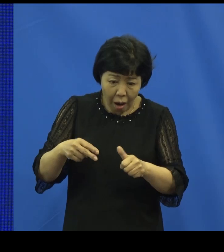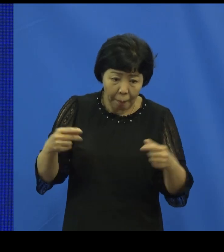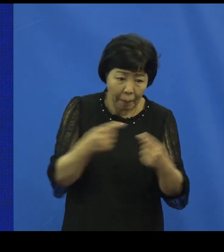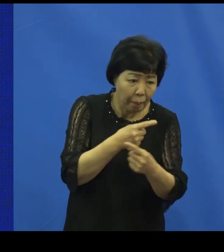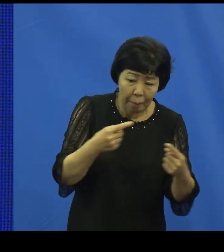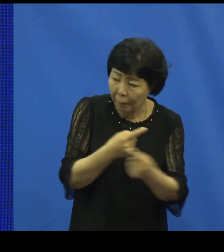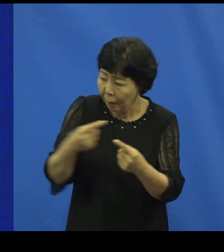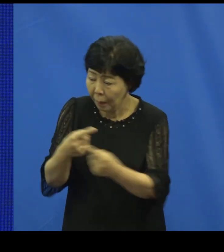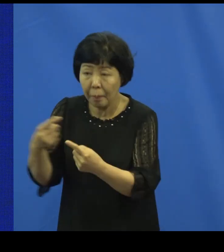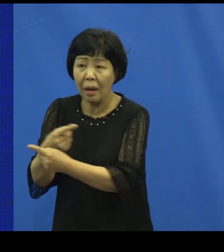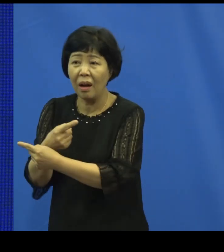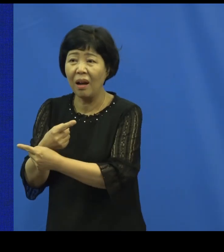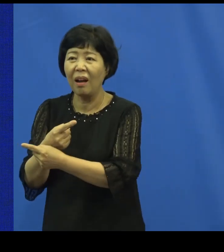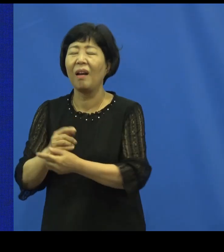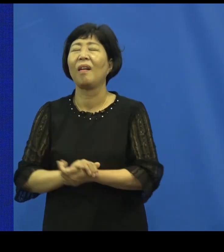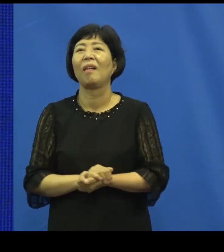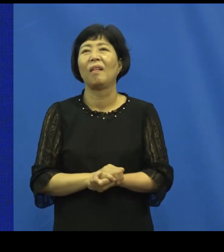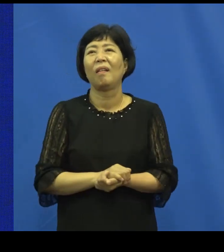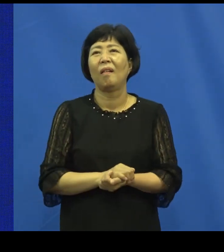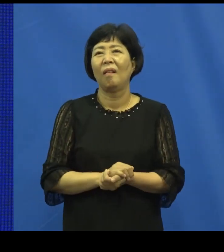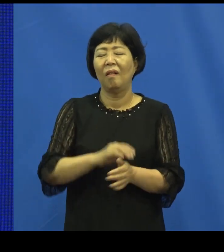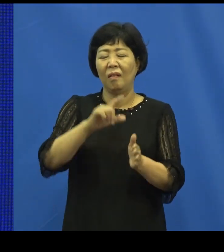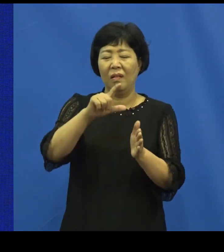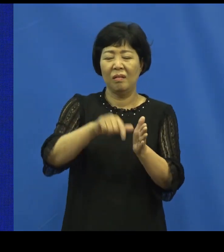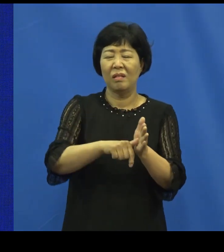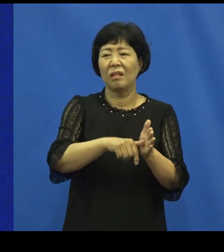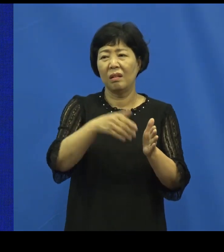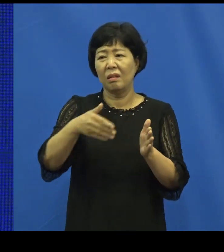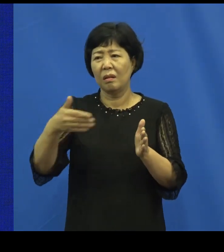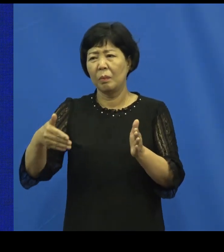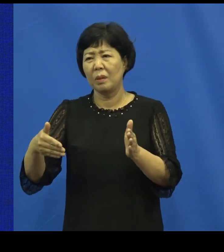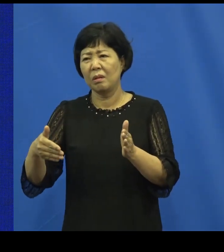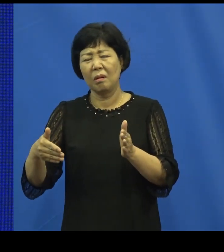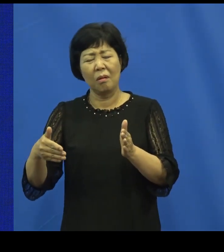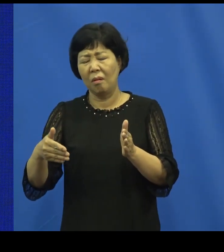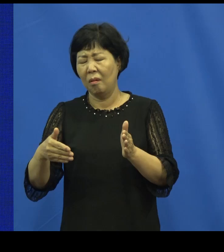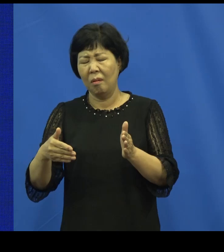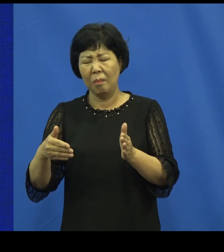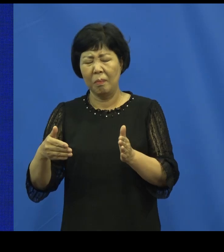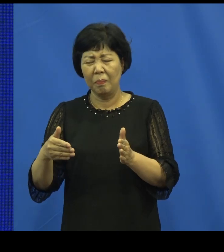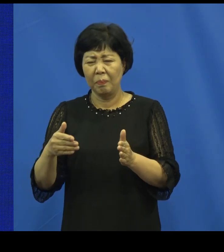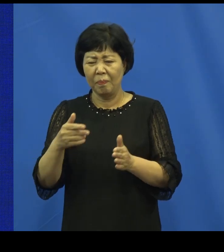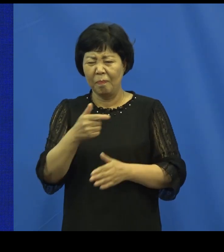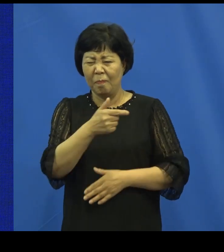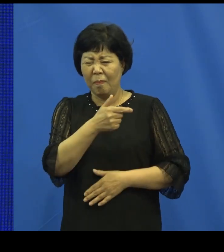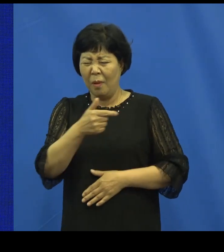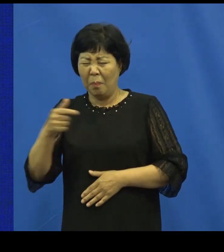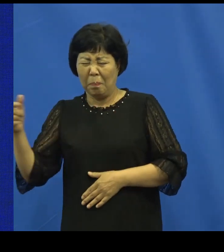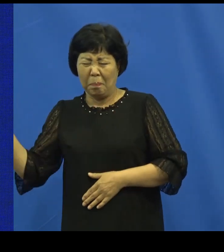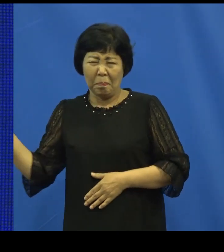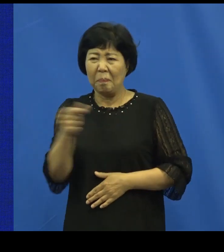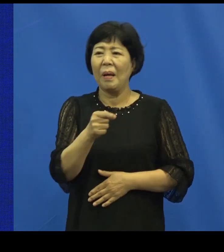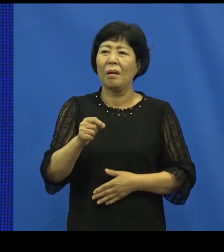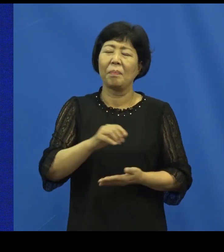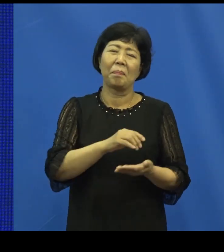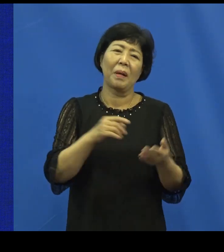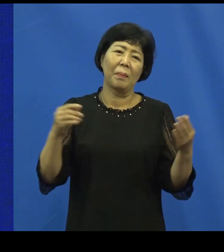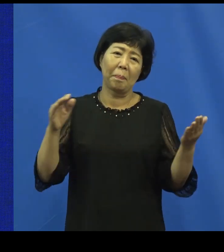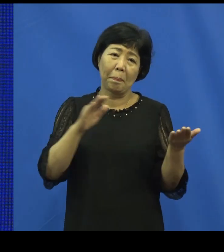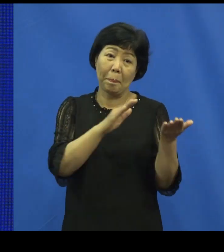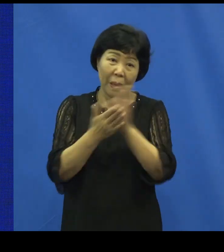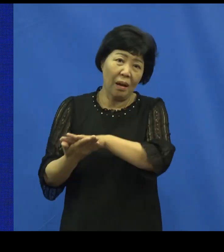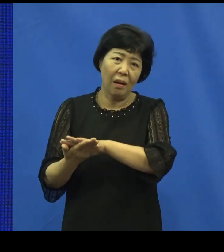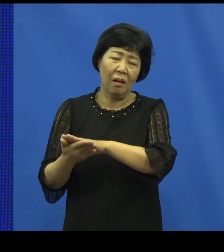대안이 낡아버리는 거죠. 시간이 지나면서 엄청나게 바뀌어버리니까 대안을 만든 게